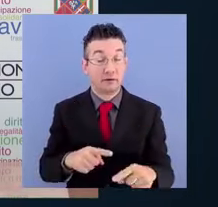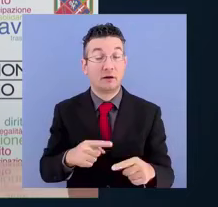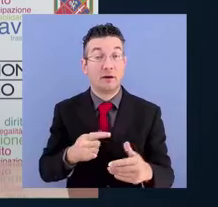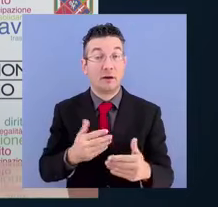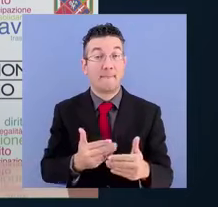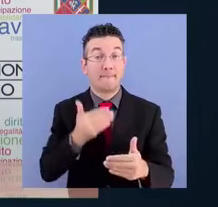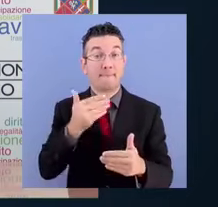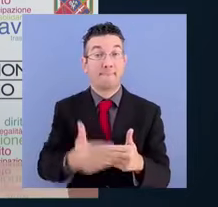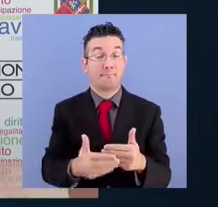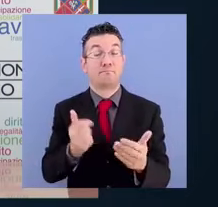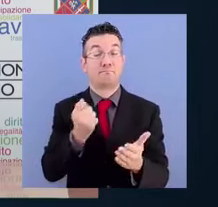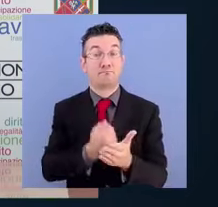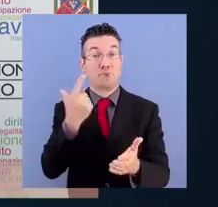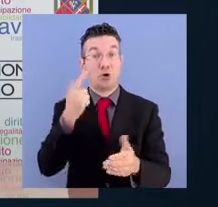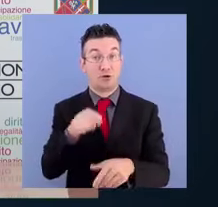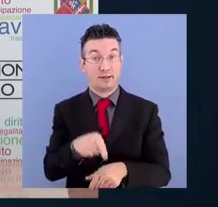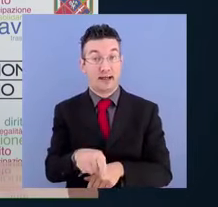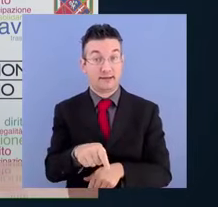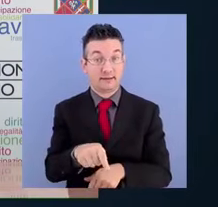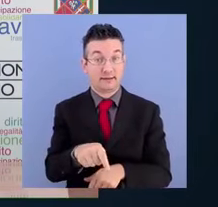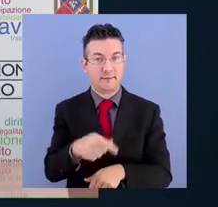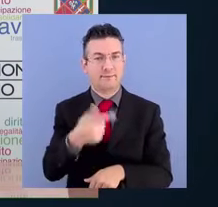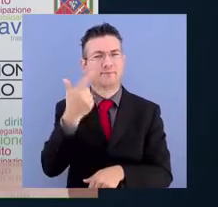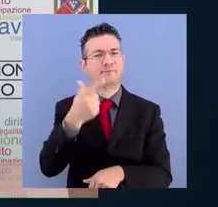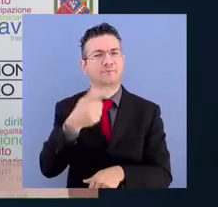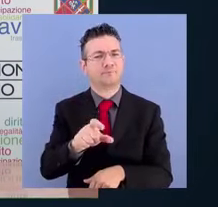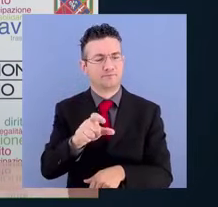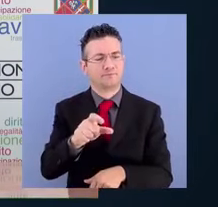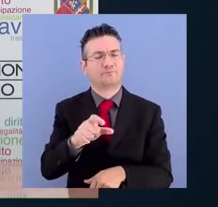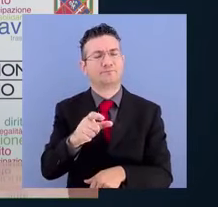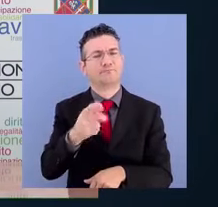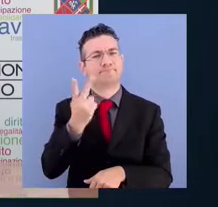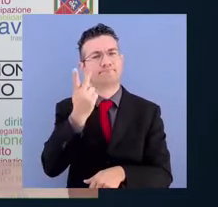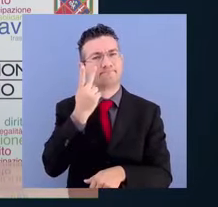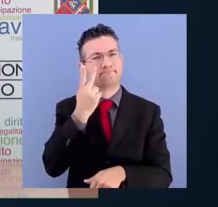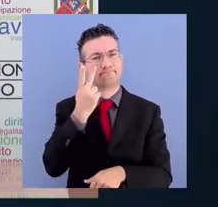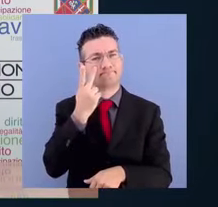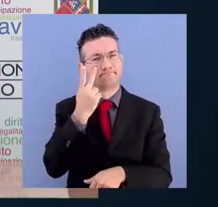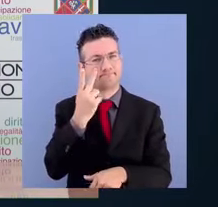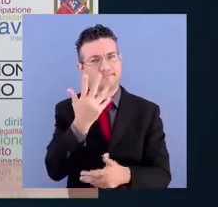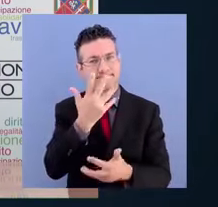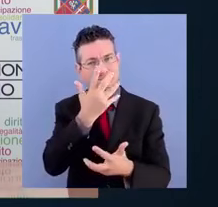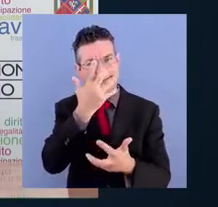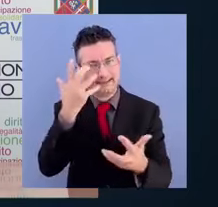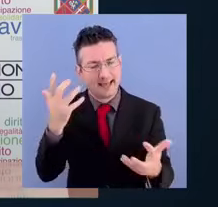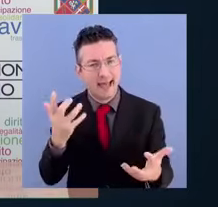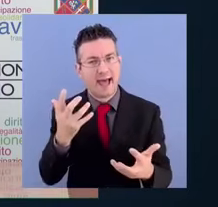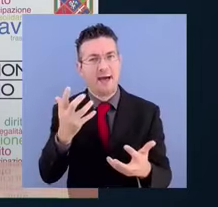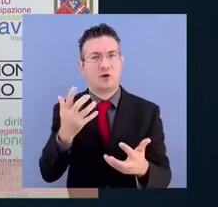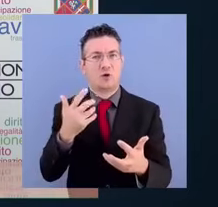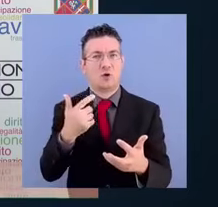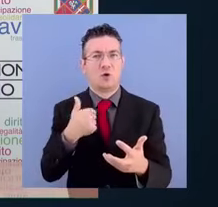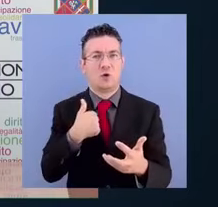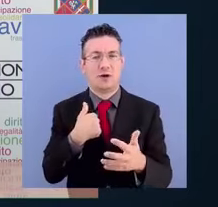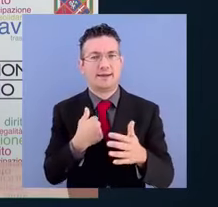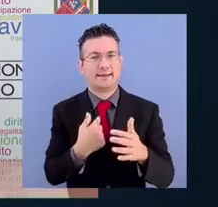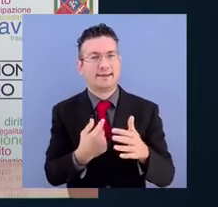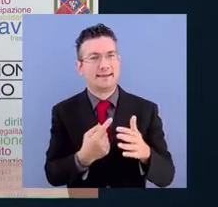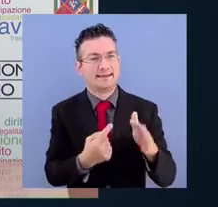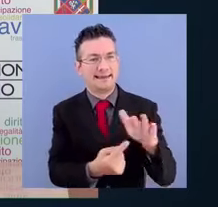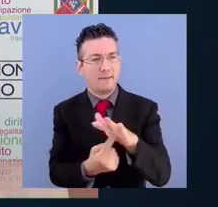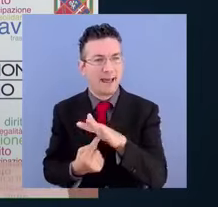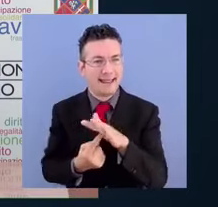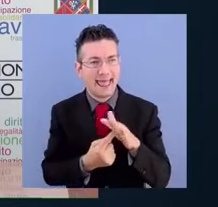fondamentale perché fa sentire anche fisicamente e materialmente vicine ai dipendenti alle imprese